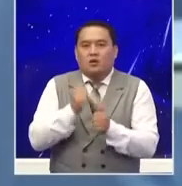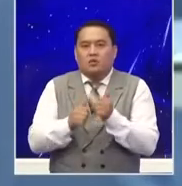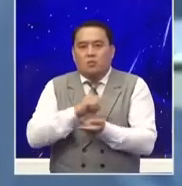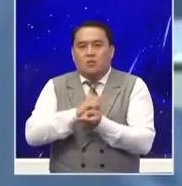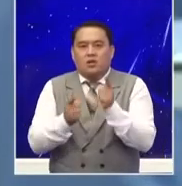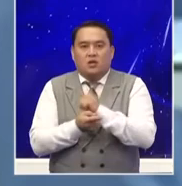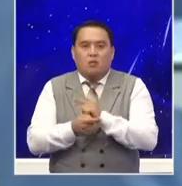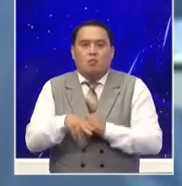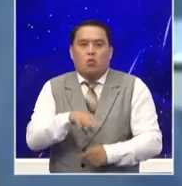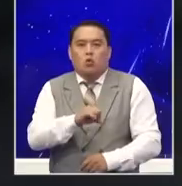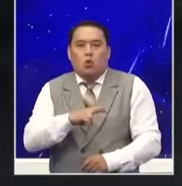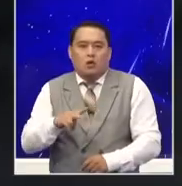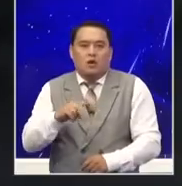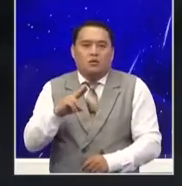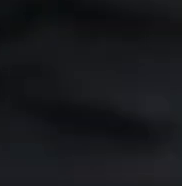менять пароль от ЭЦП.